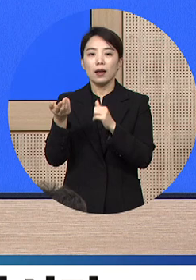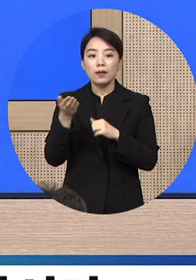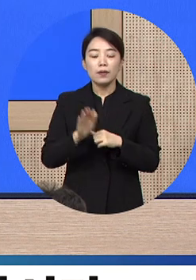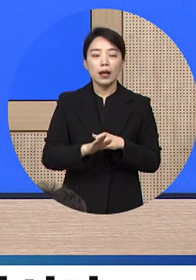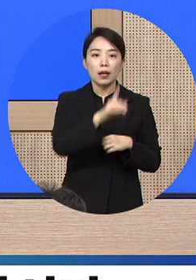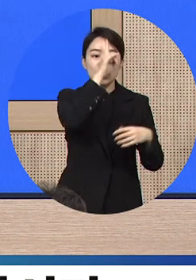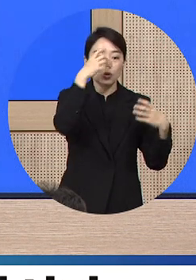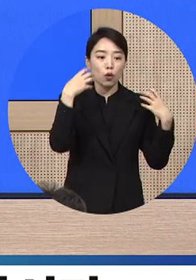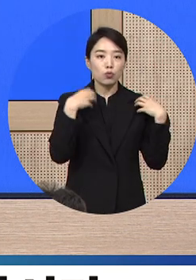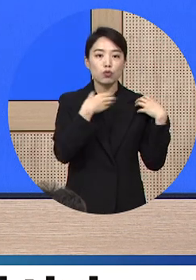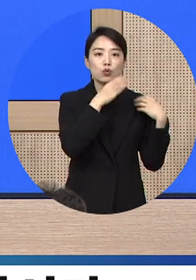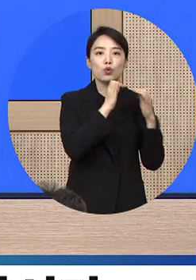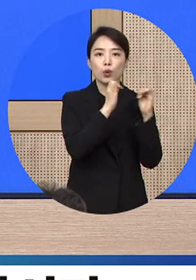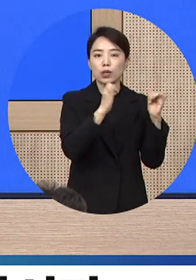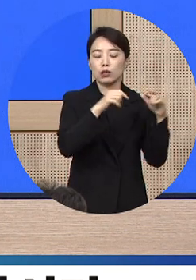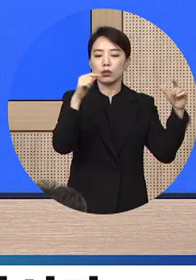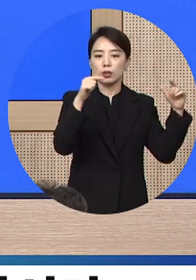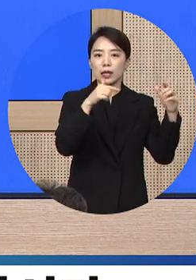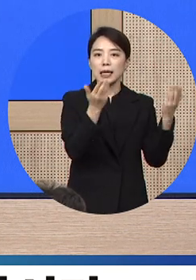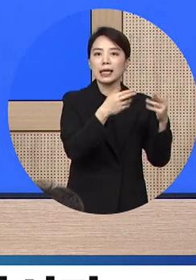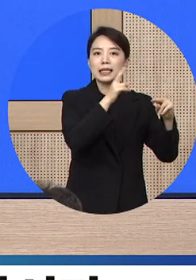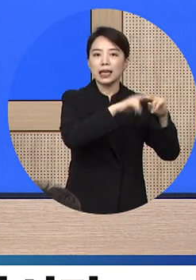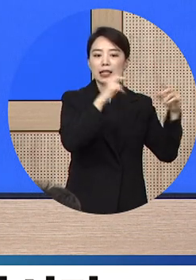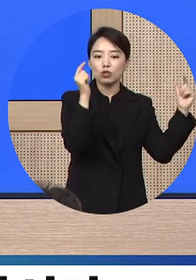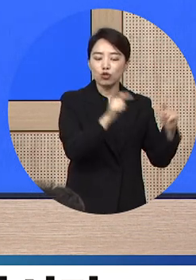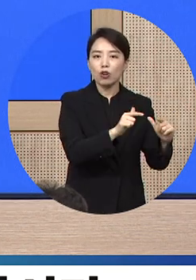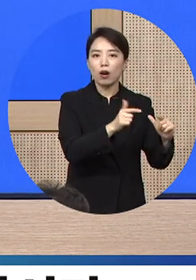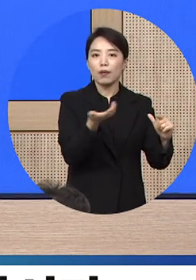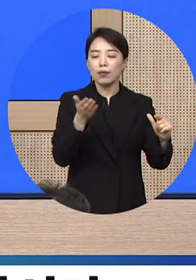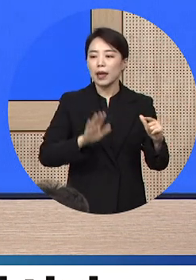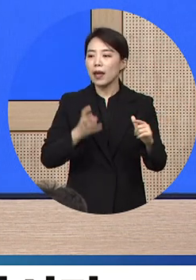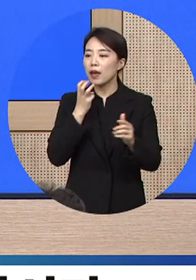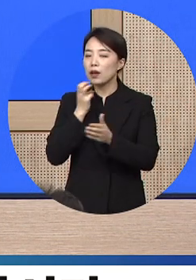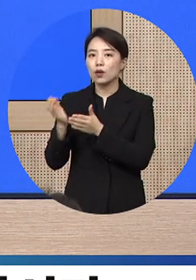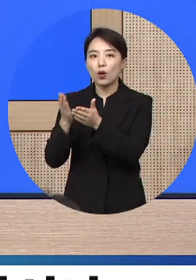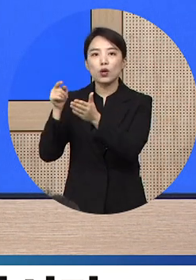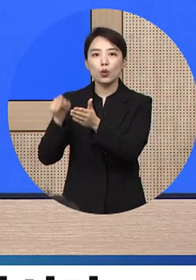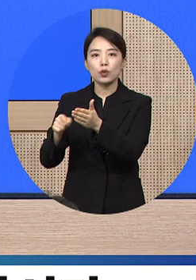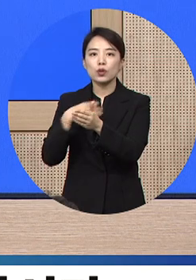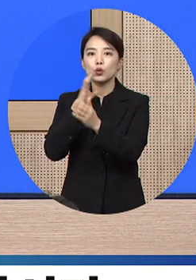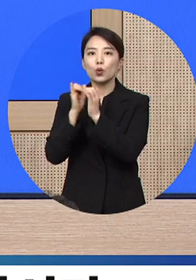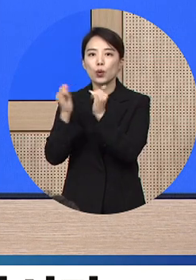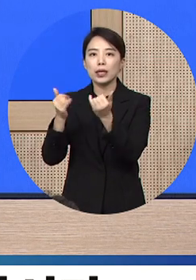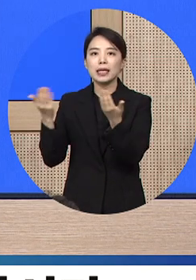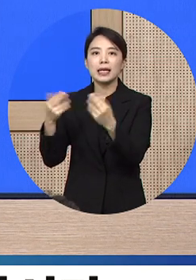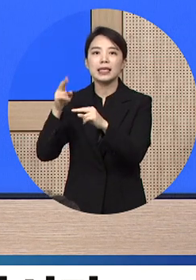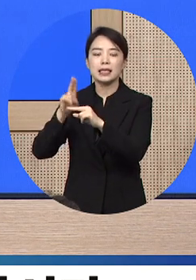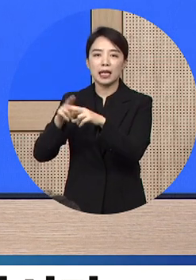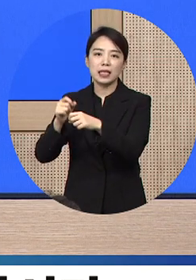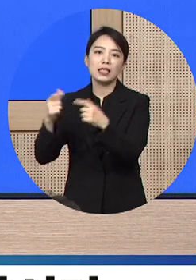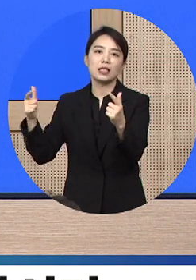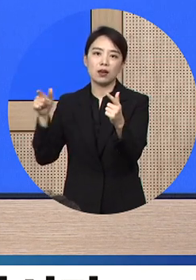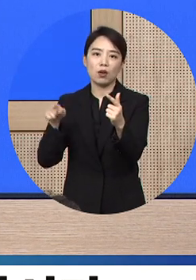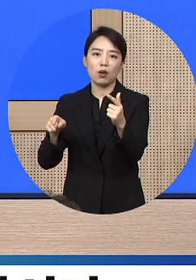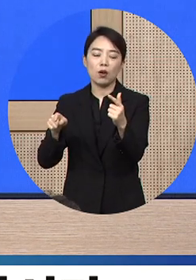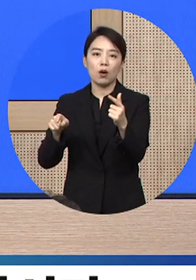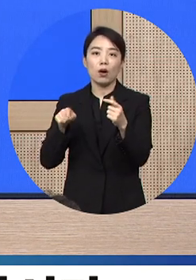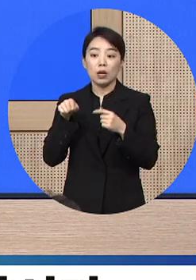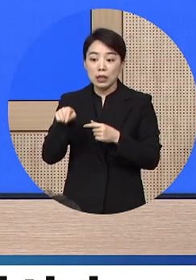저희는 노인자를 늘렸습니다. 경기도가 노인자를 늘리는 것은 대단히 어려운 결정입니다.